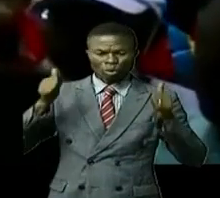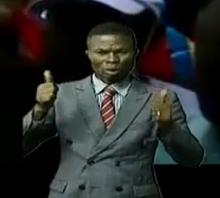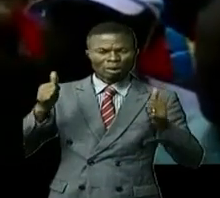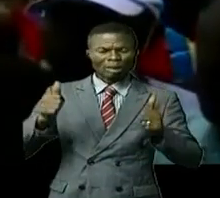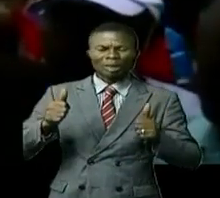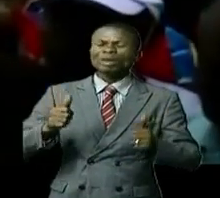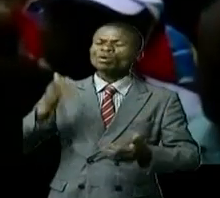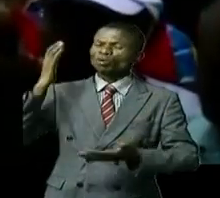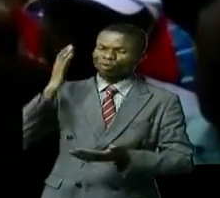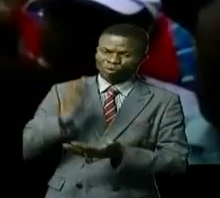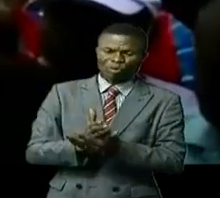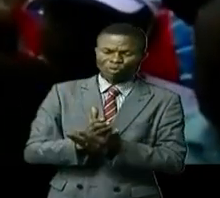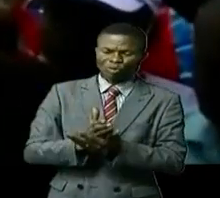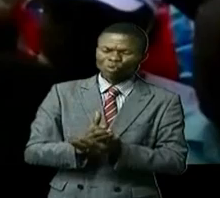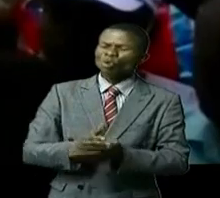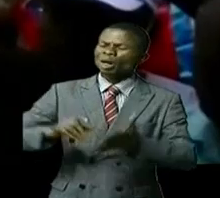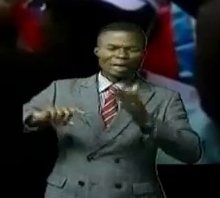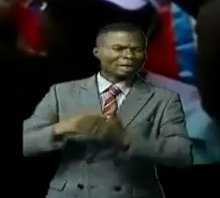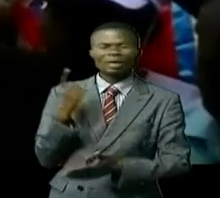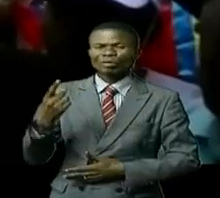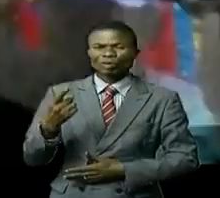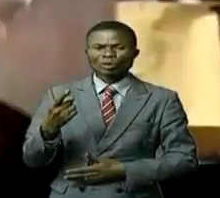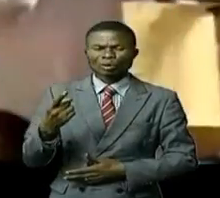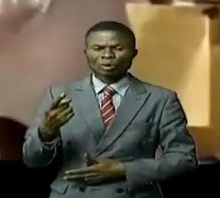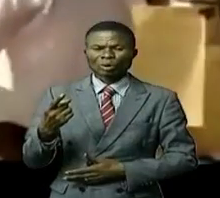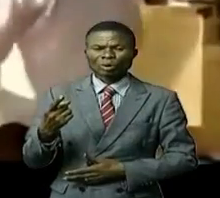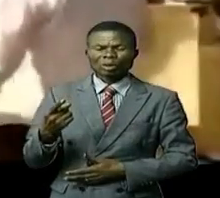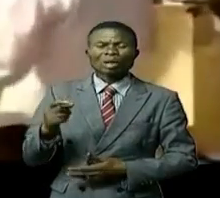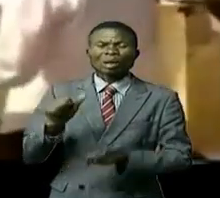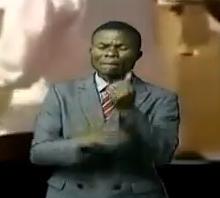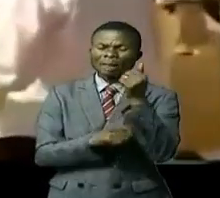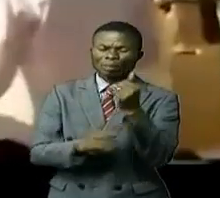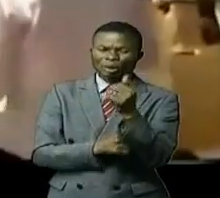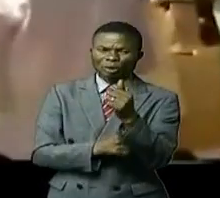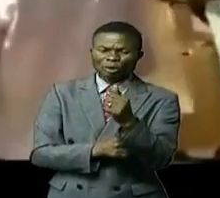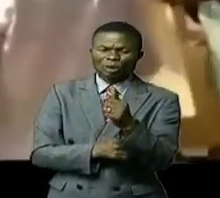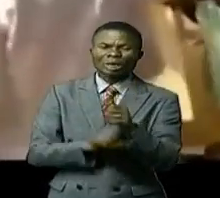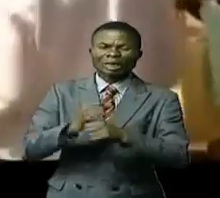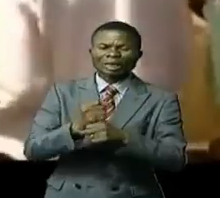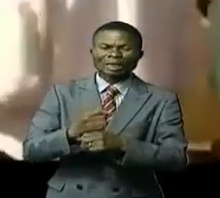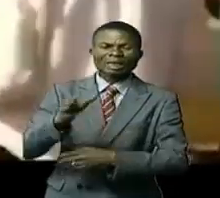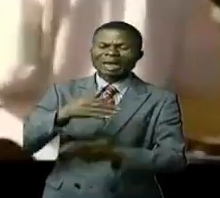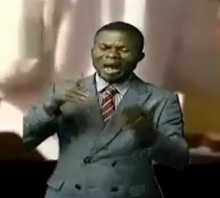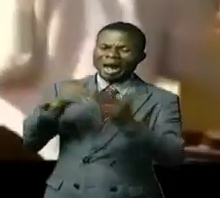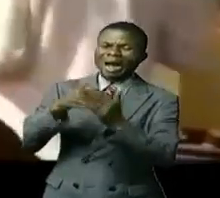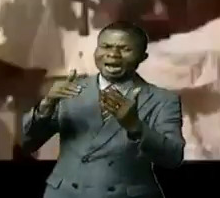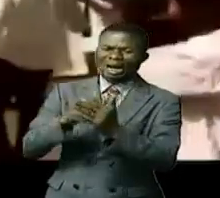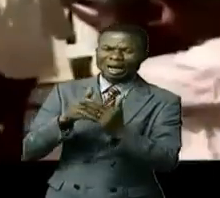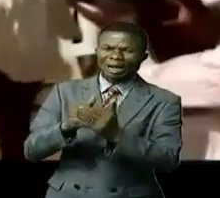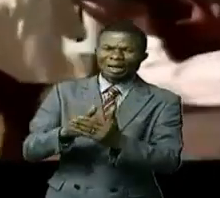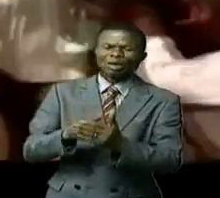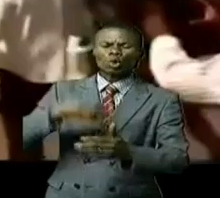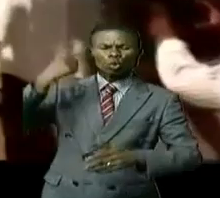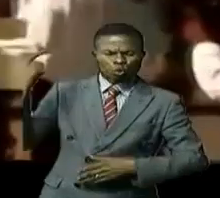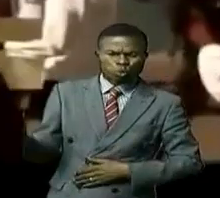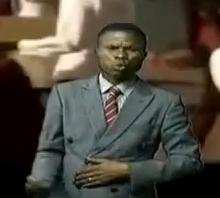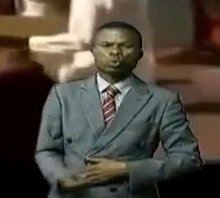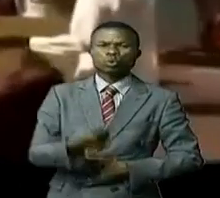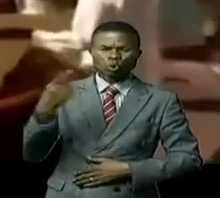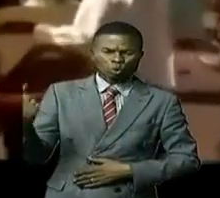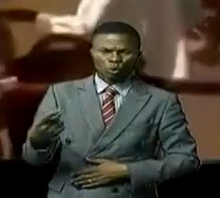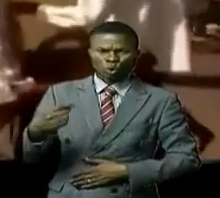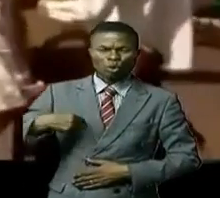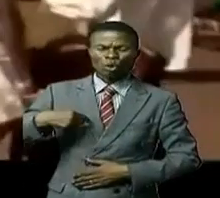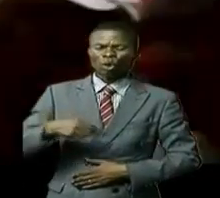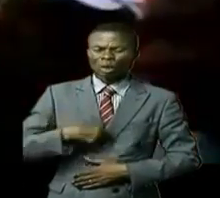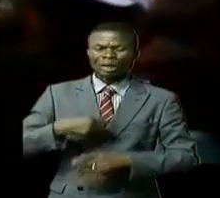éradiquer définitivement ce spirale phénoménal de guerre d'agression à répétition que nous